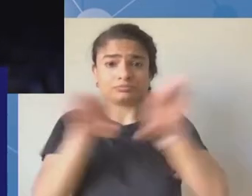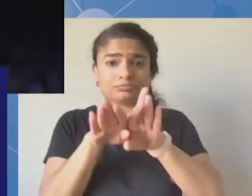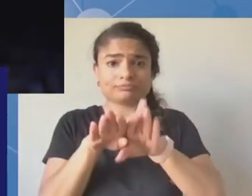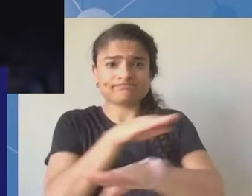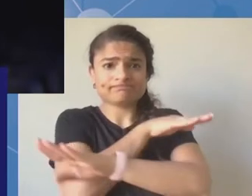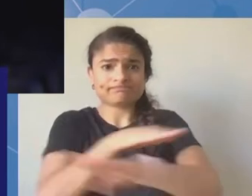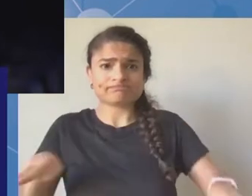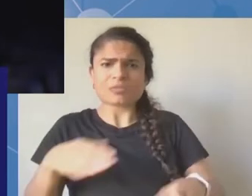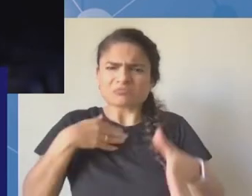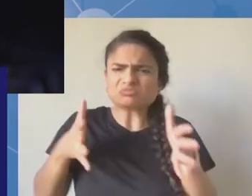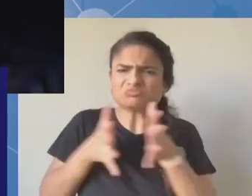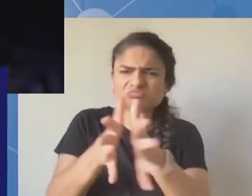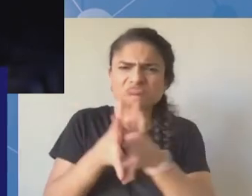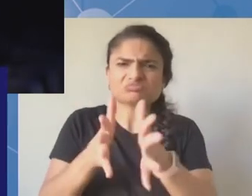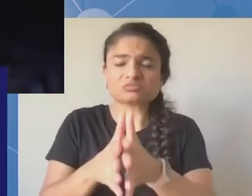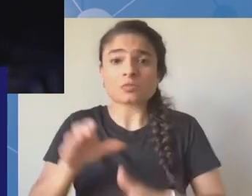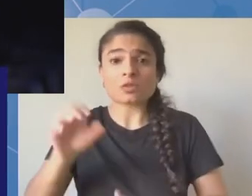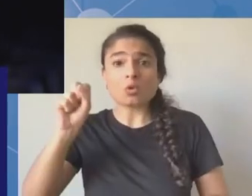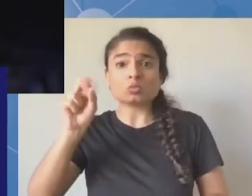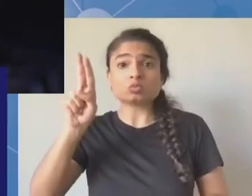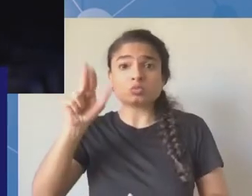2019 تم قطع